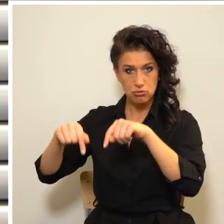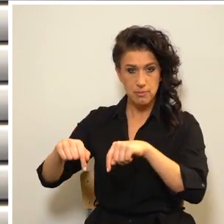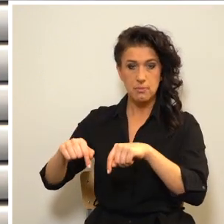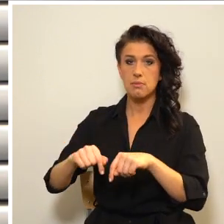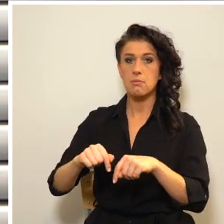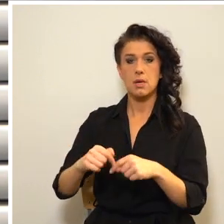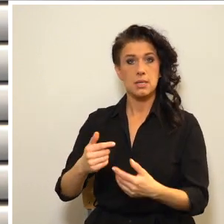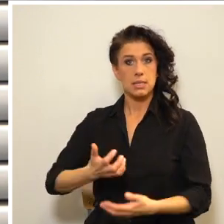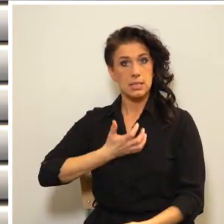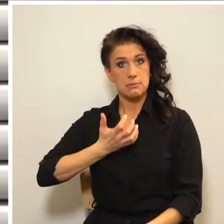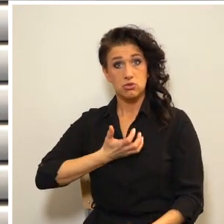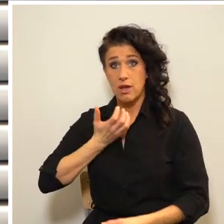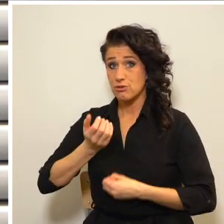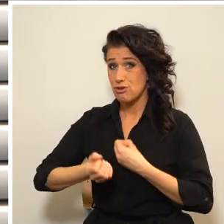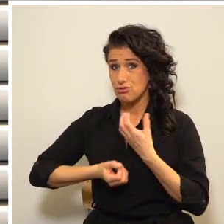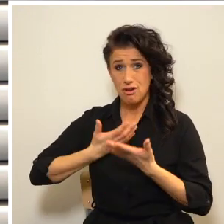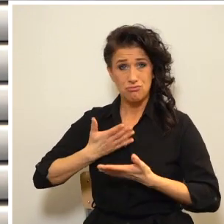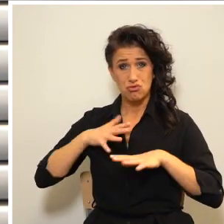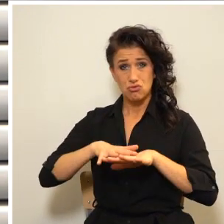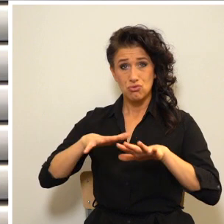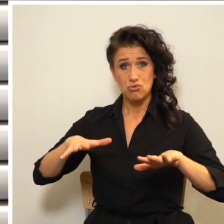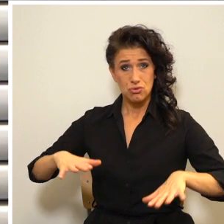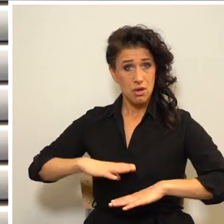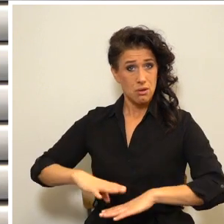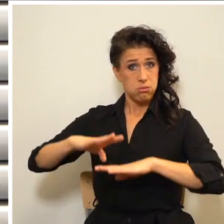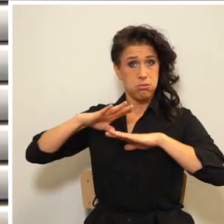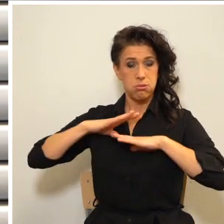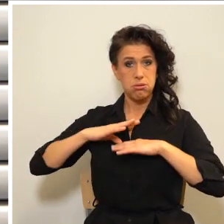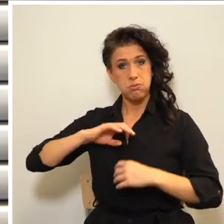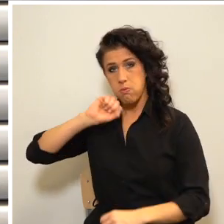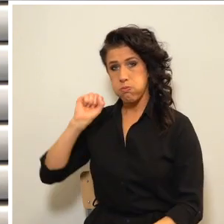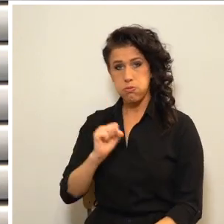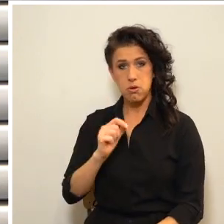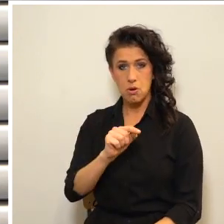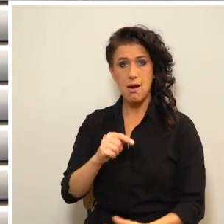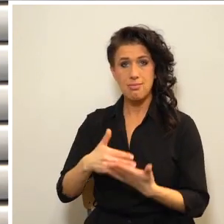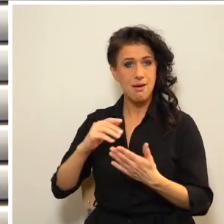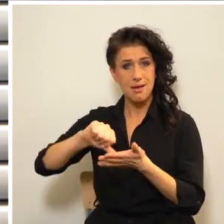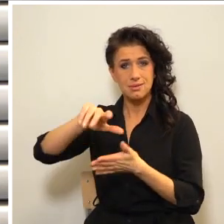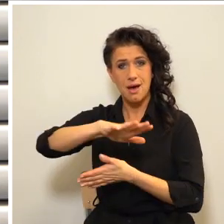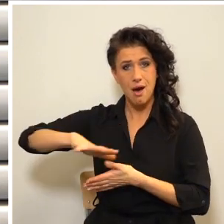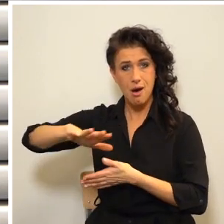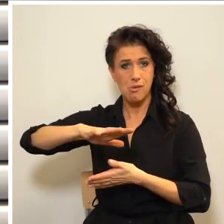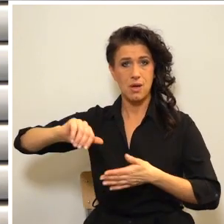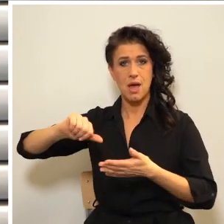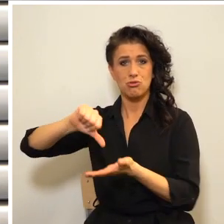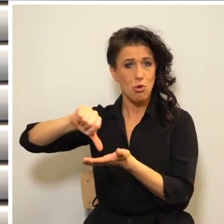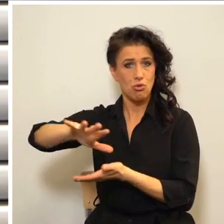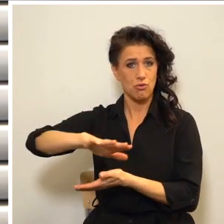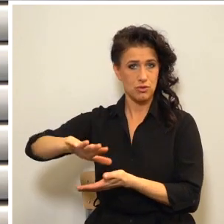przeszczep był ogromnym przeżyciem dla tych którzy je wykonywali dla całego środowiska No i był to jednak taki krok milowy